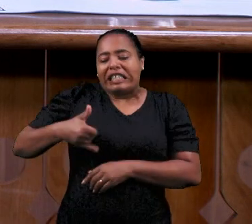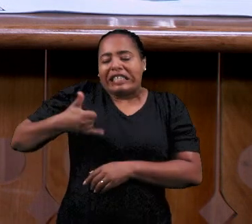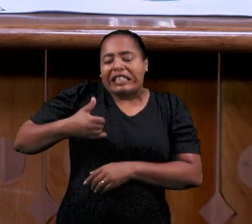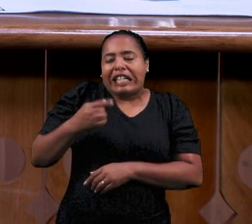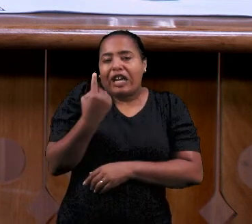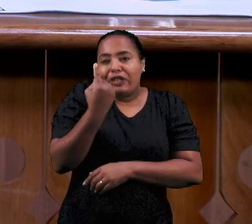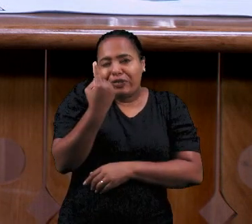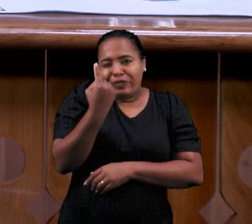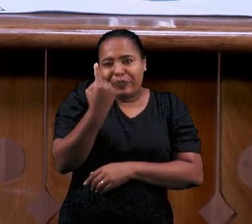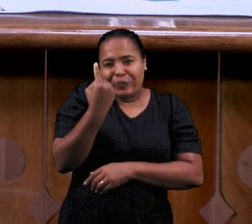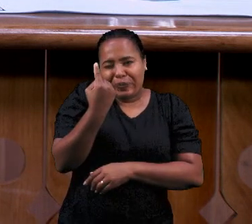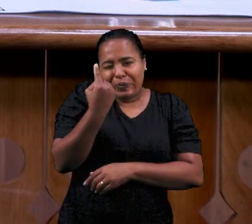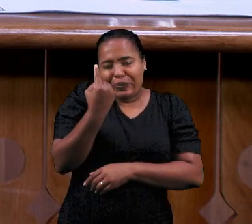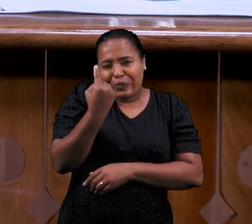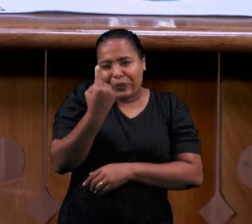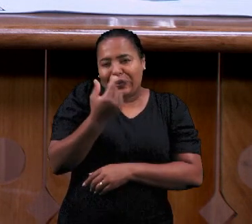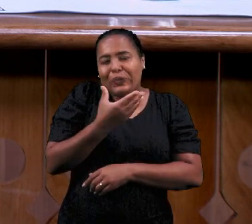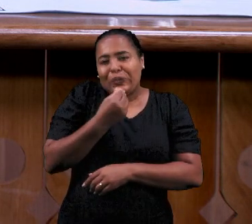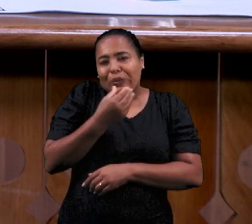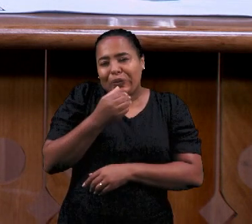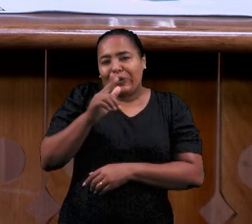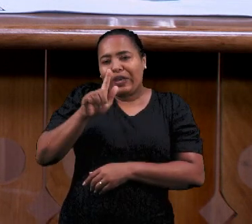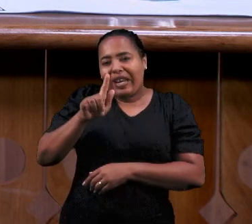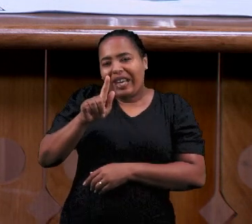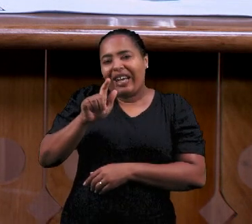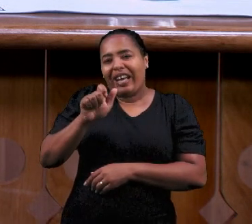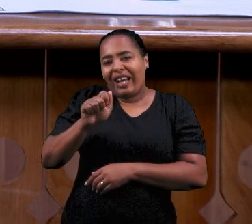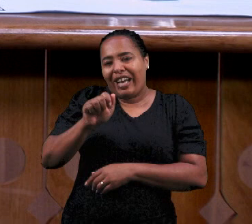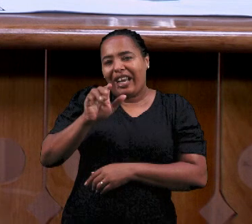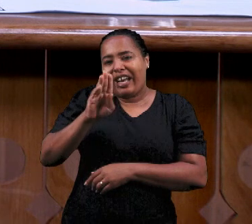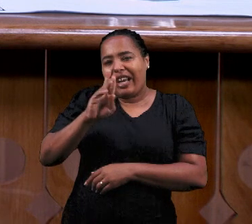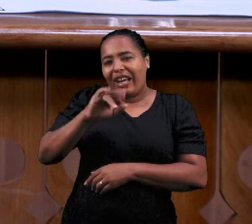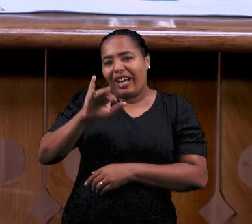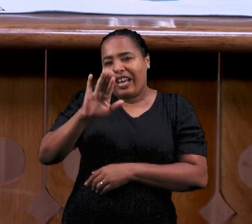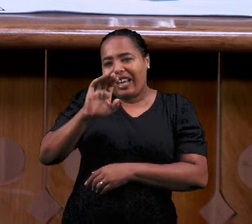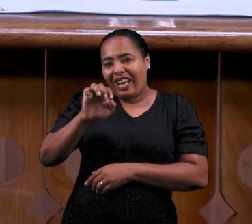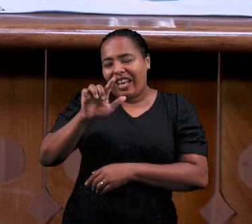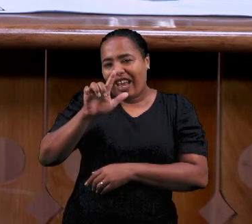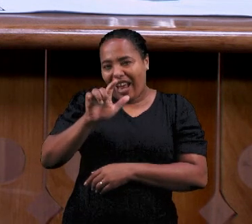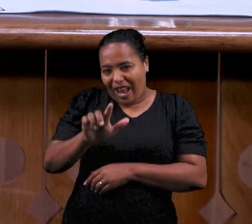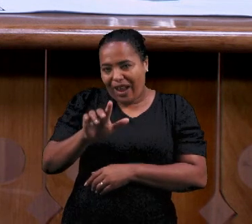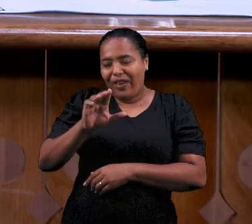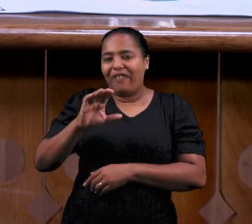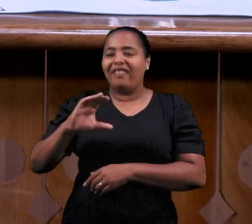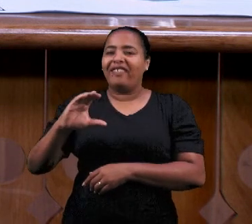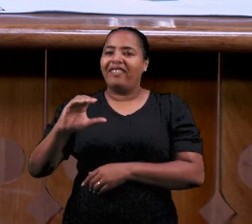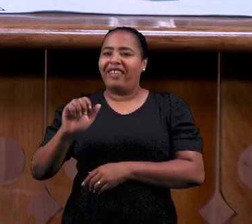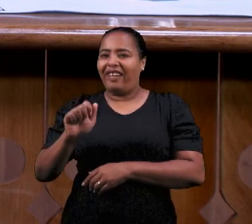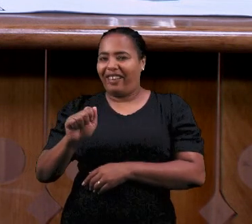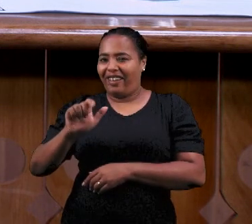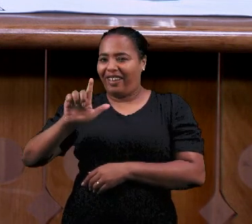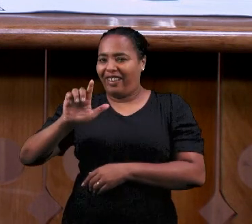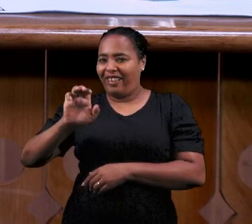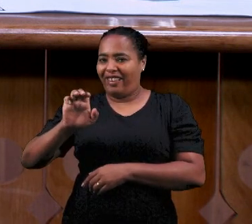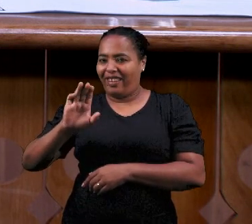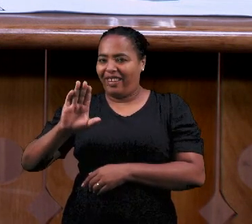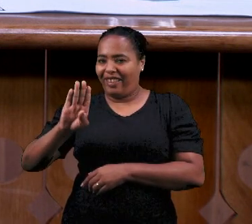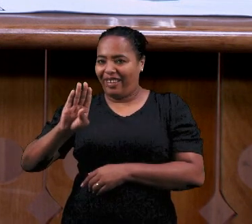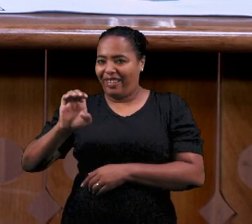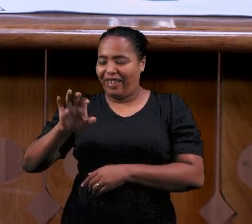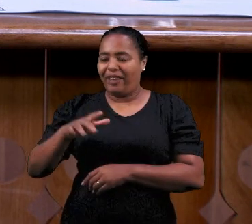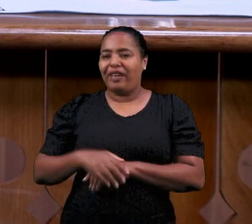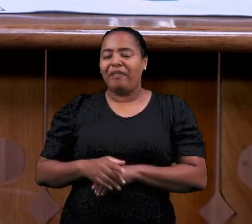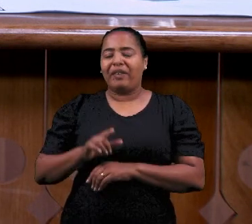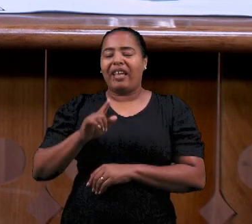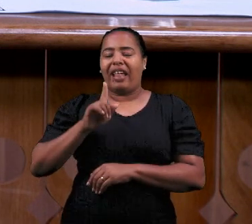Gabriel Caleb. Gabriel Caleb est fils de diacre Wilson Philippe de l'église d'Inocope dans